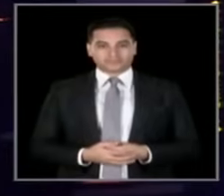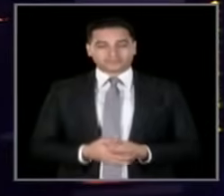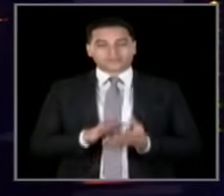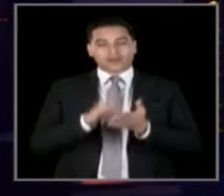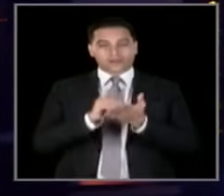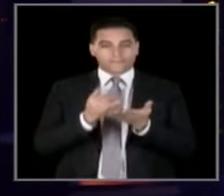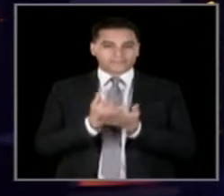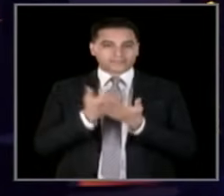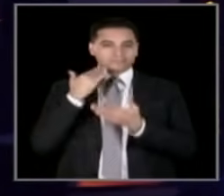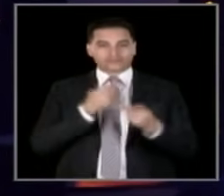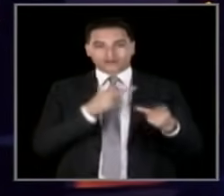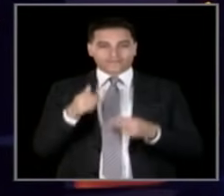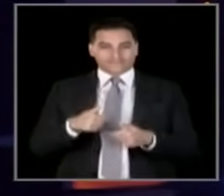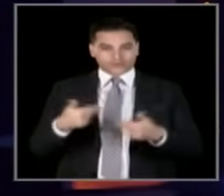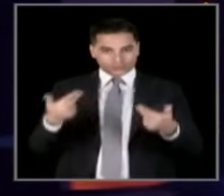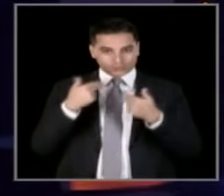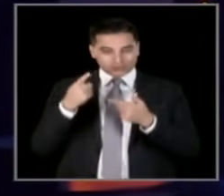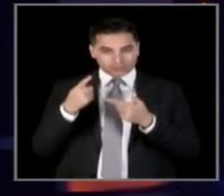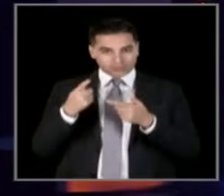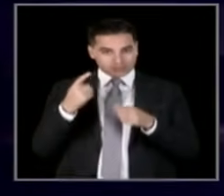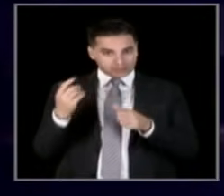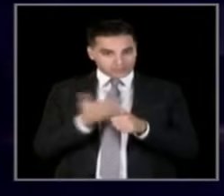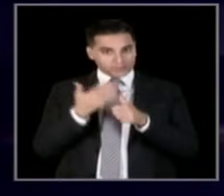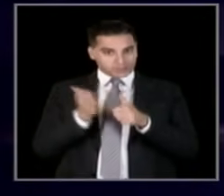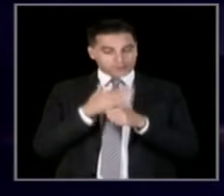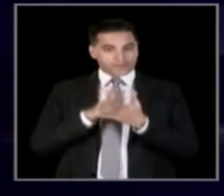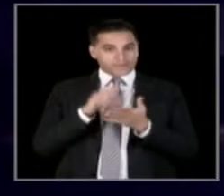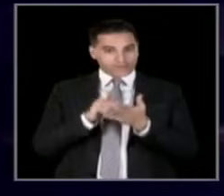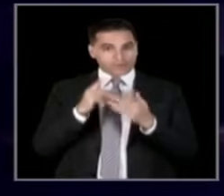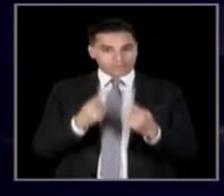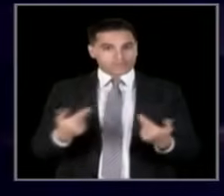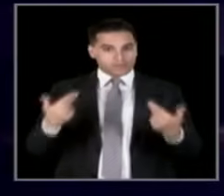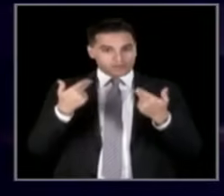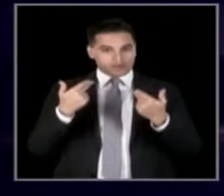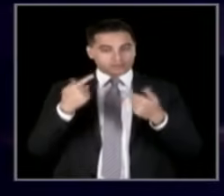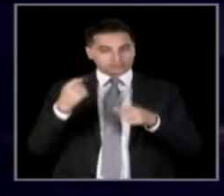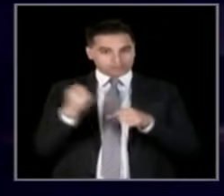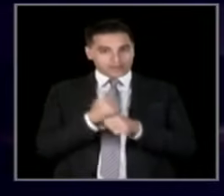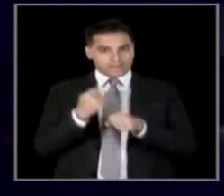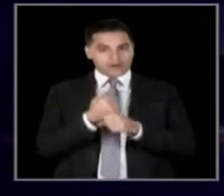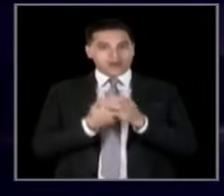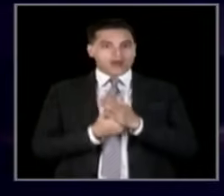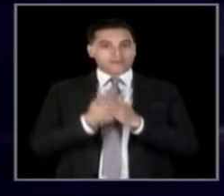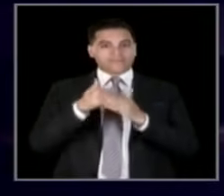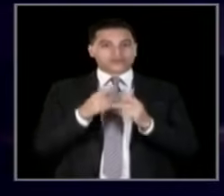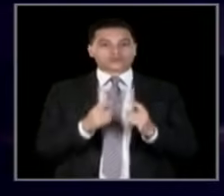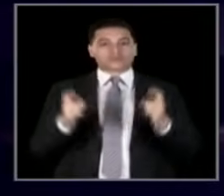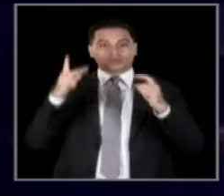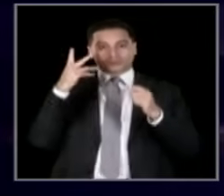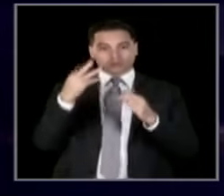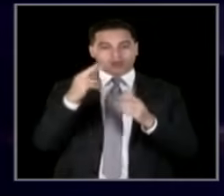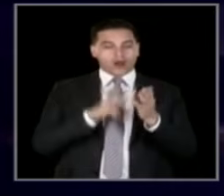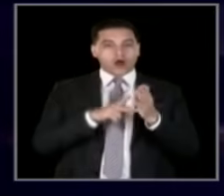أول مدرسة مشرفانا في الاستوديو تألقوا في أول مباراة، أعلى نتيجة في دور الـ 32 خطوة لدور